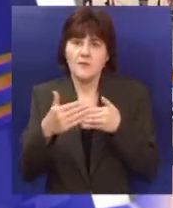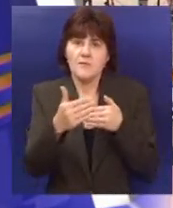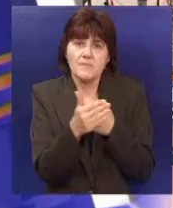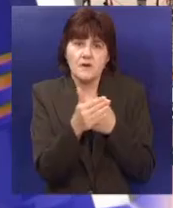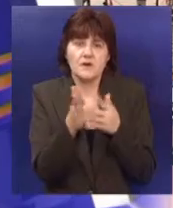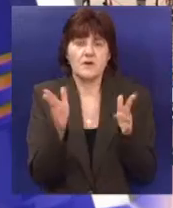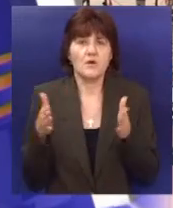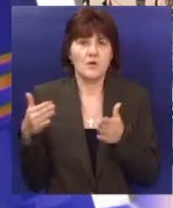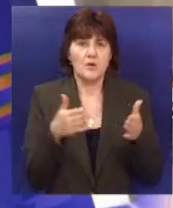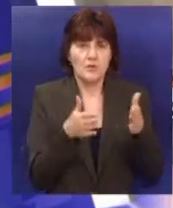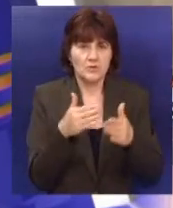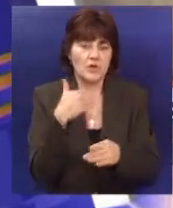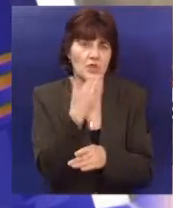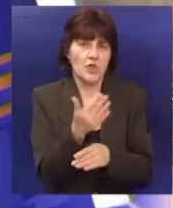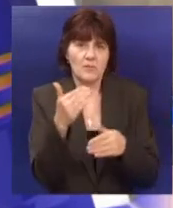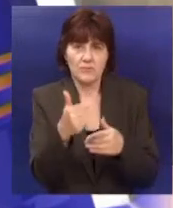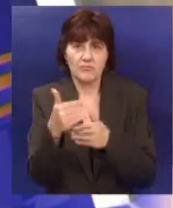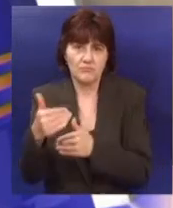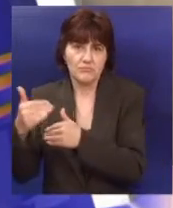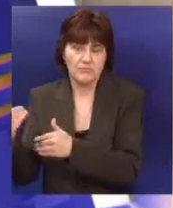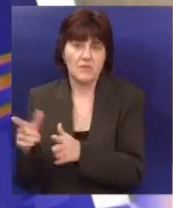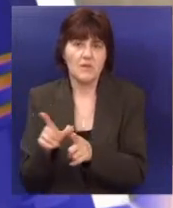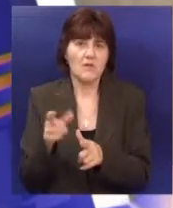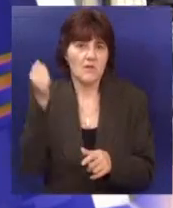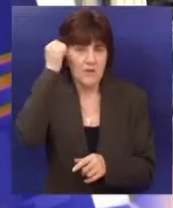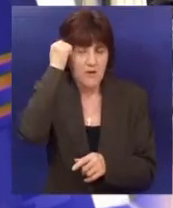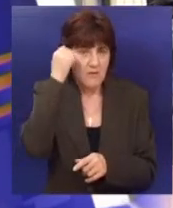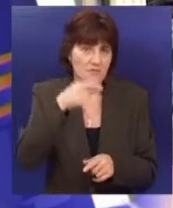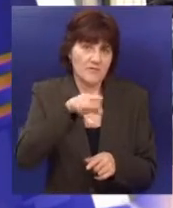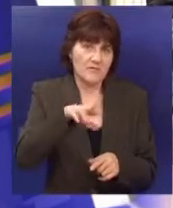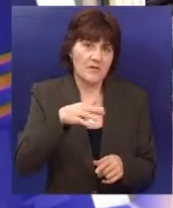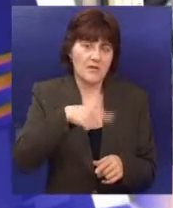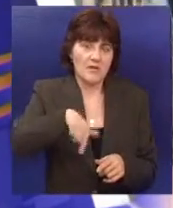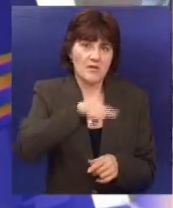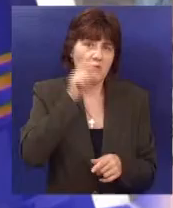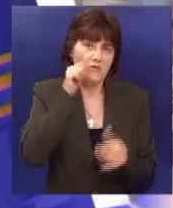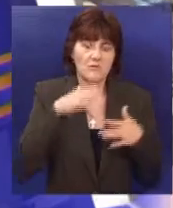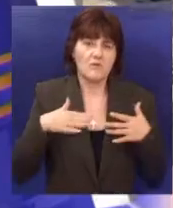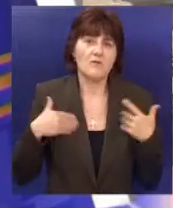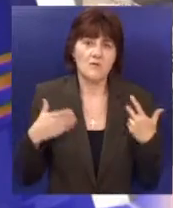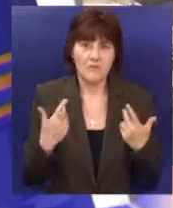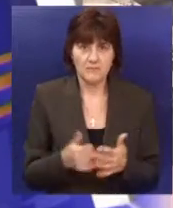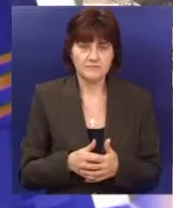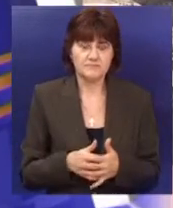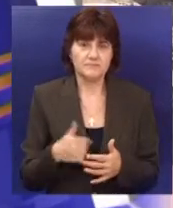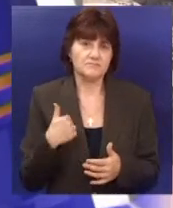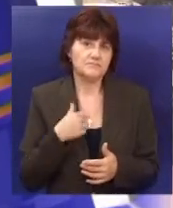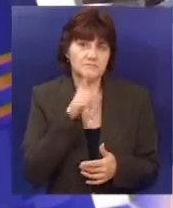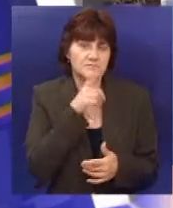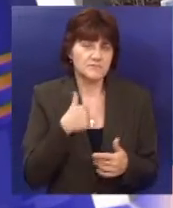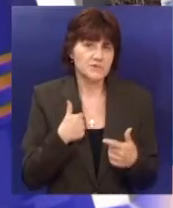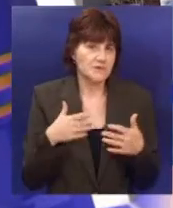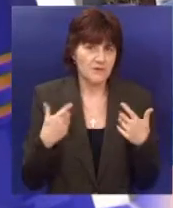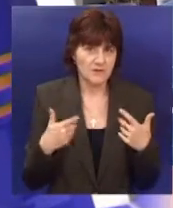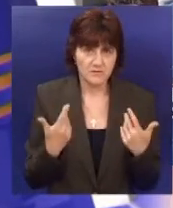od velikog interesa za saobraćaj dobiju asfalt. Njemu su se naravno obradovali pre svega stanovnici ove ulice. Pa puno znači,